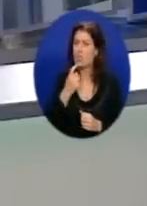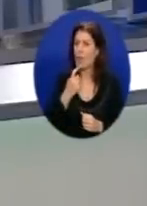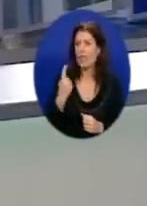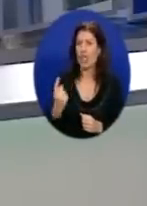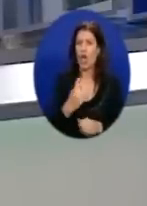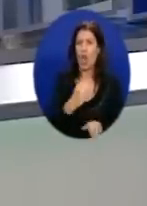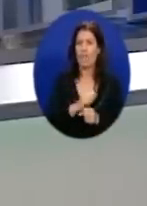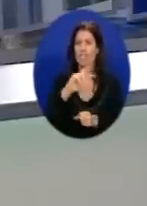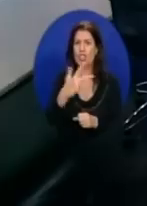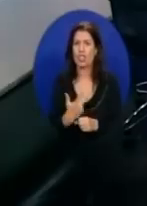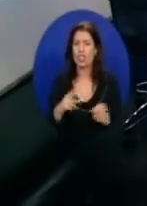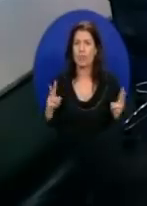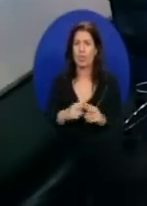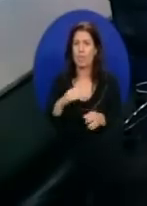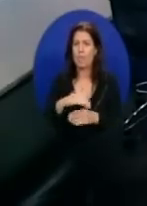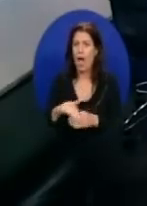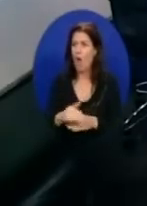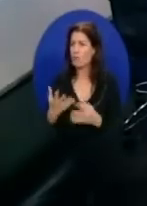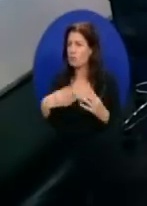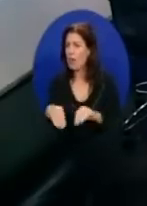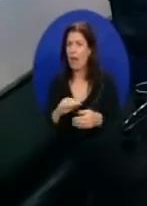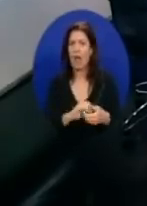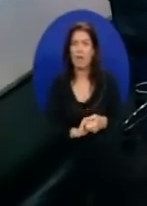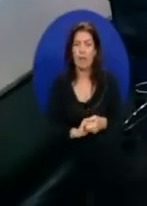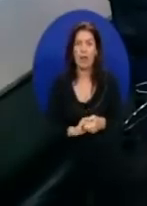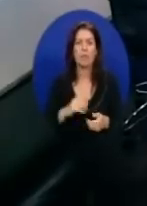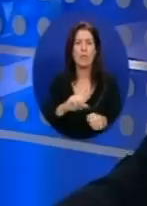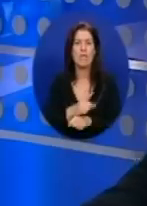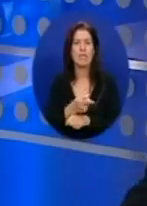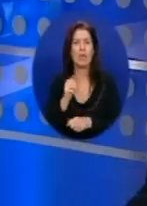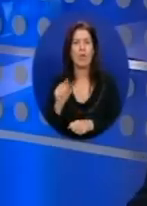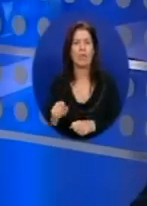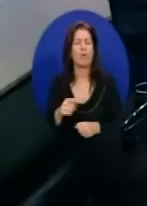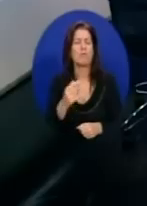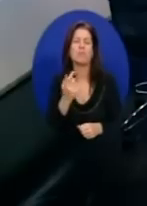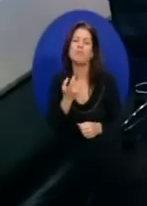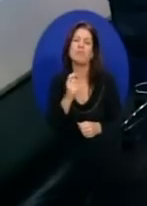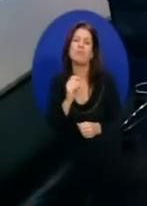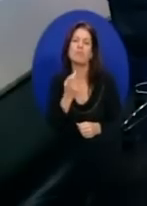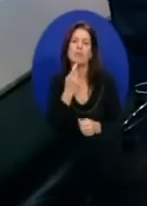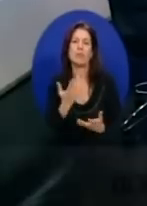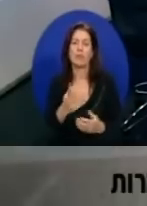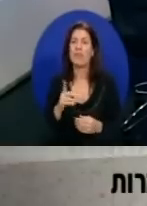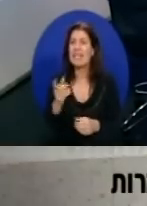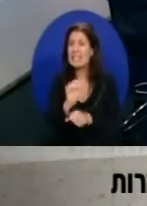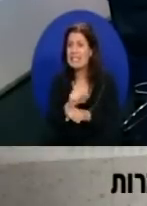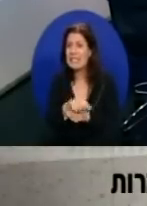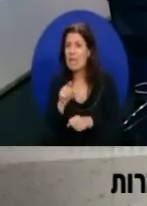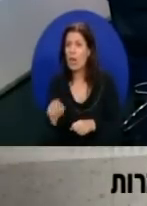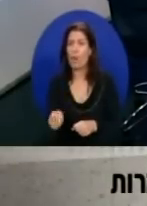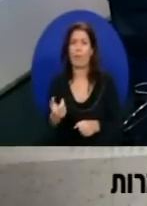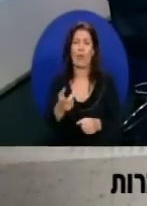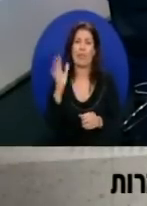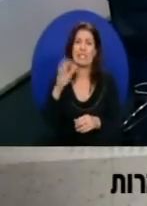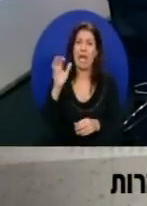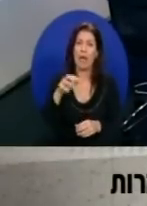שלישי שאנחנו פוגשים ברחוב, יפה. משפחה, חברים, התאמרו בו. מה זה התאמרו בו? זלזלו בו, צעקו עליו,